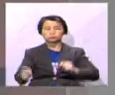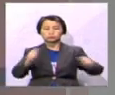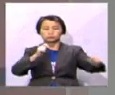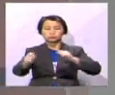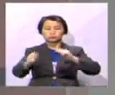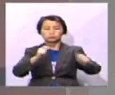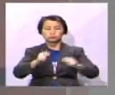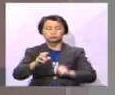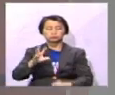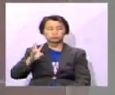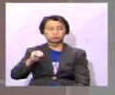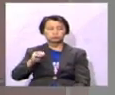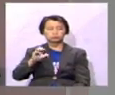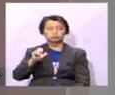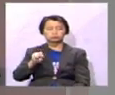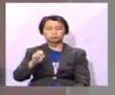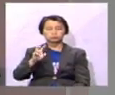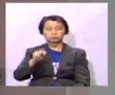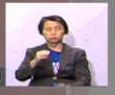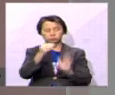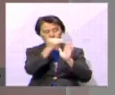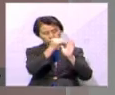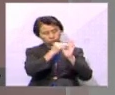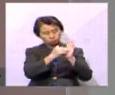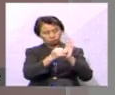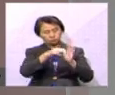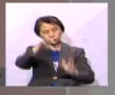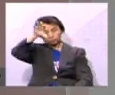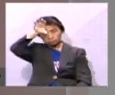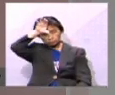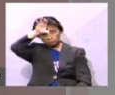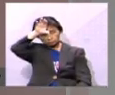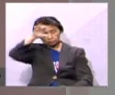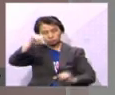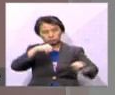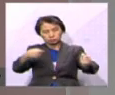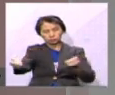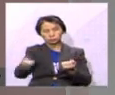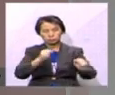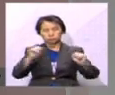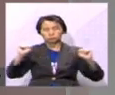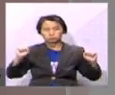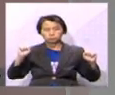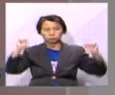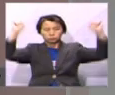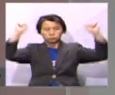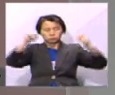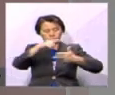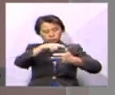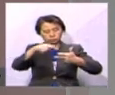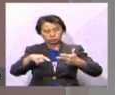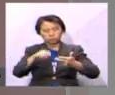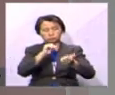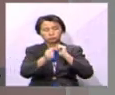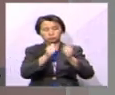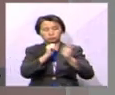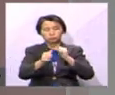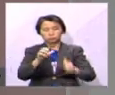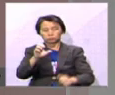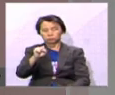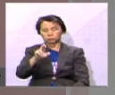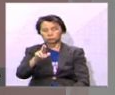Tindakan Majlis Sukan Negara MSN menyenaraikan semula sepak takraw, taekwondo dan angkat berat sebagai acara pada Sukan Malaysia